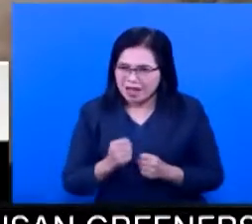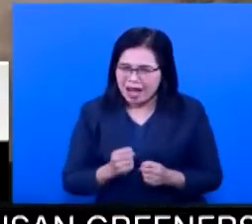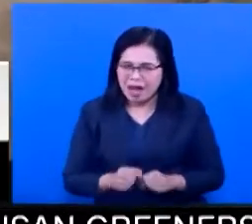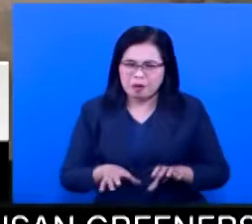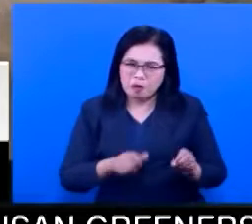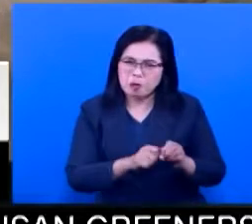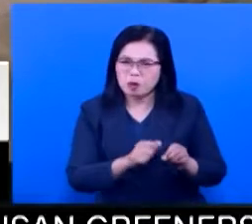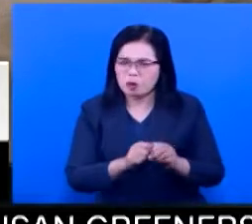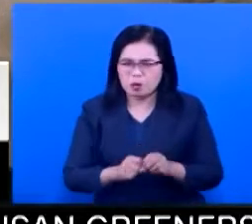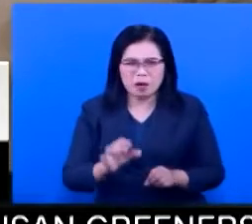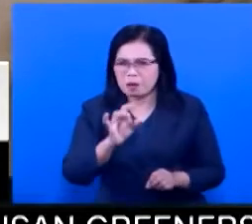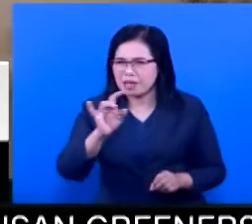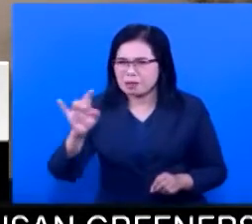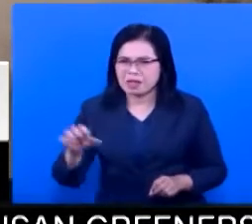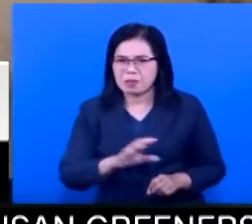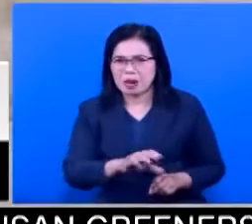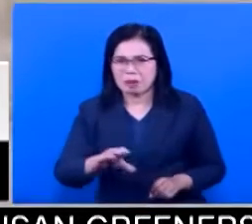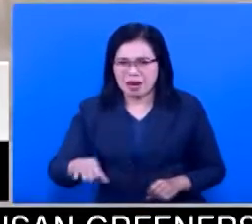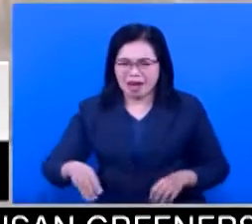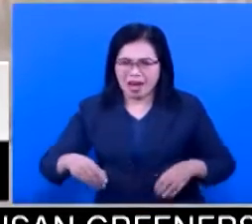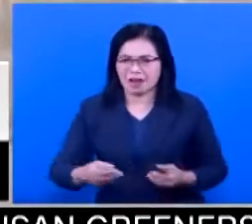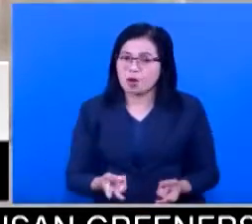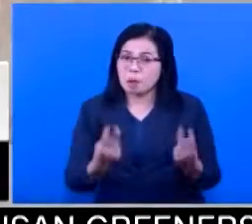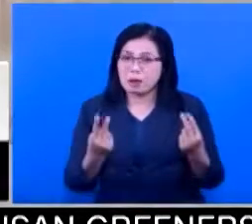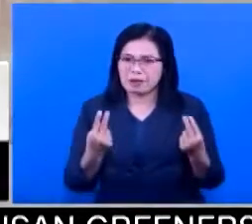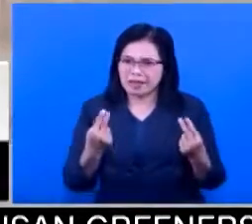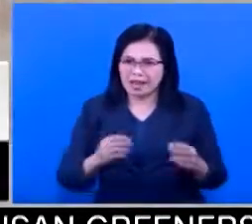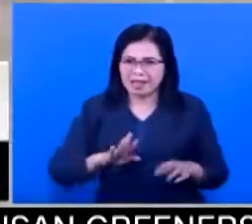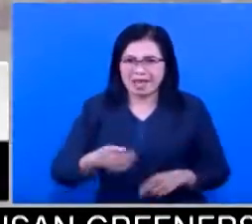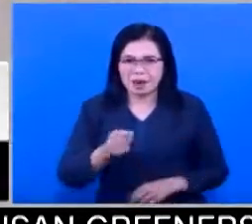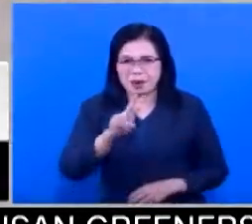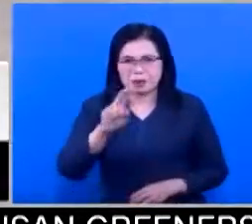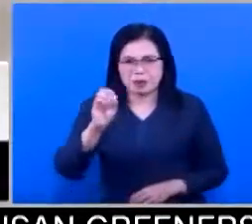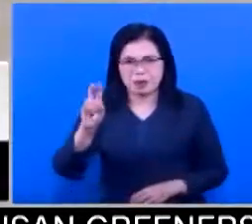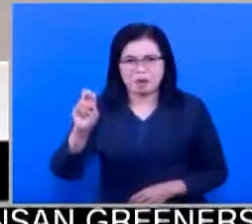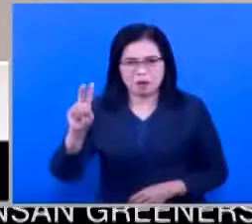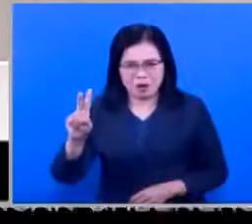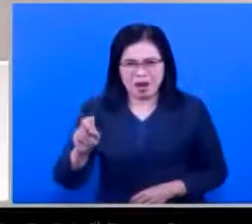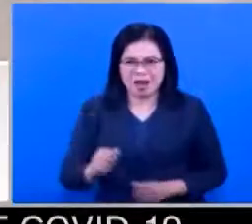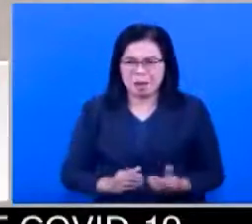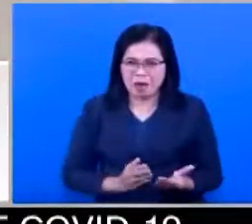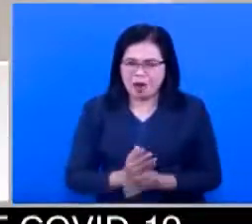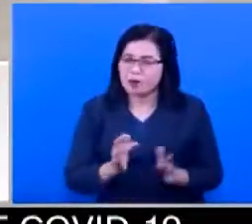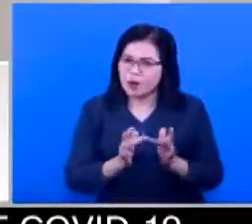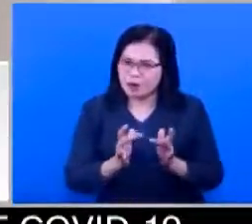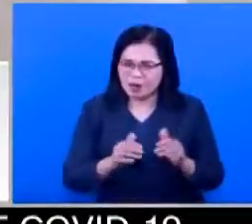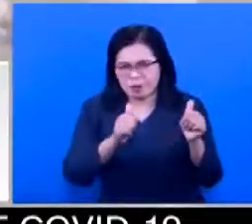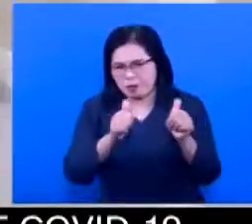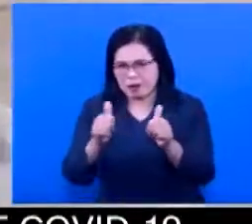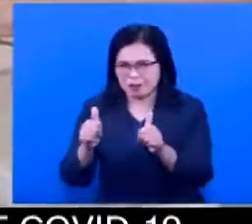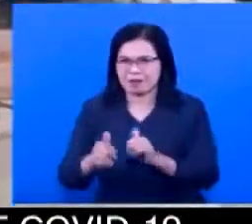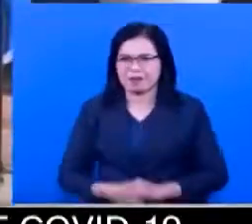dapat terus digelar di tahun 2022 untuk turut mendukung penjualan secara online. Tim Liputan, CNN Indonesia.